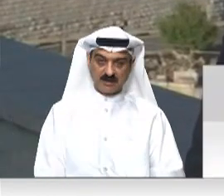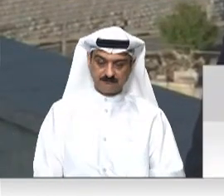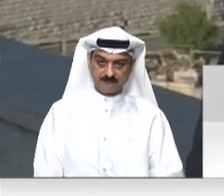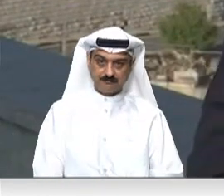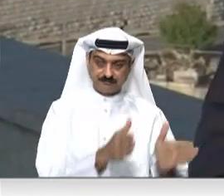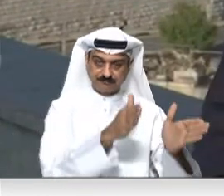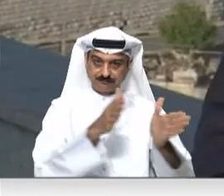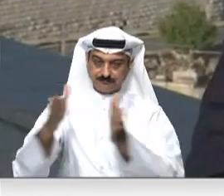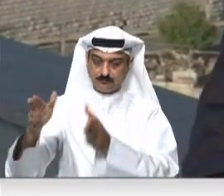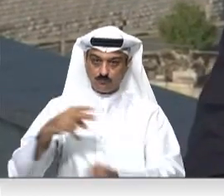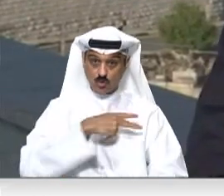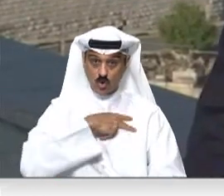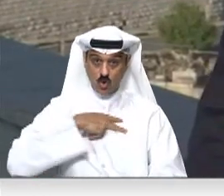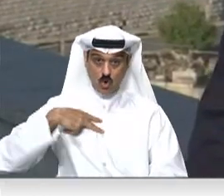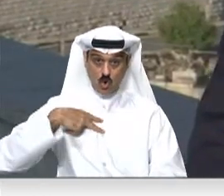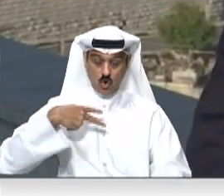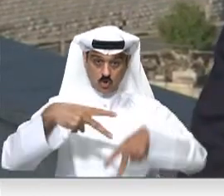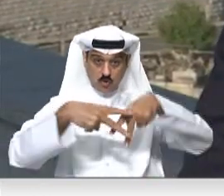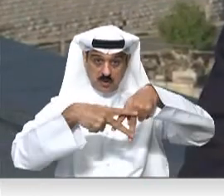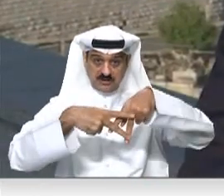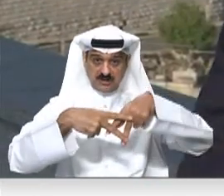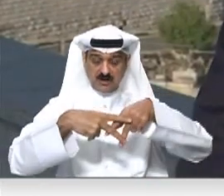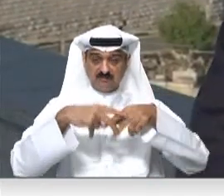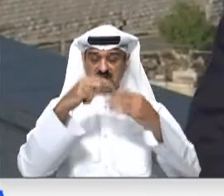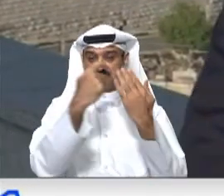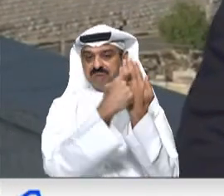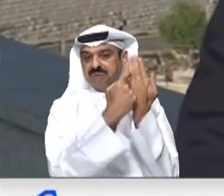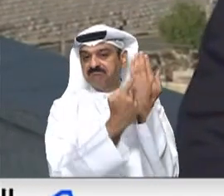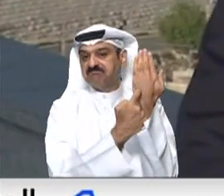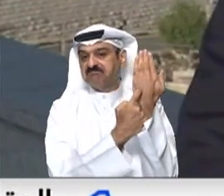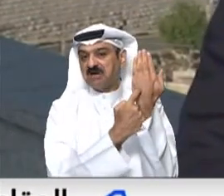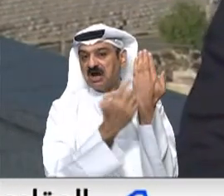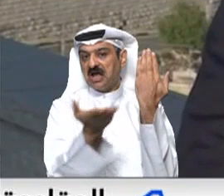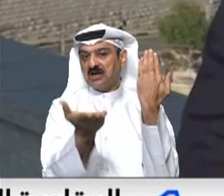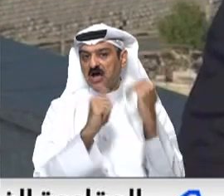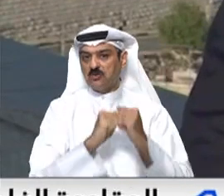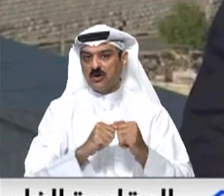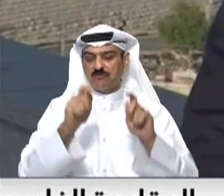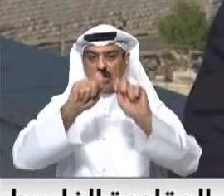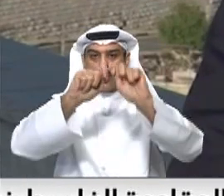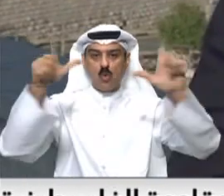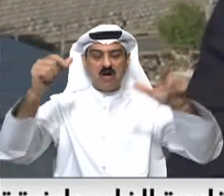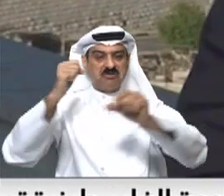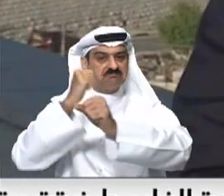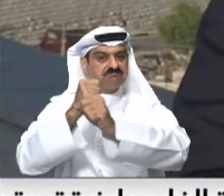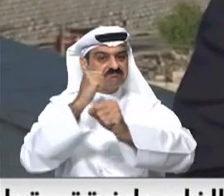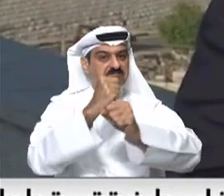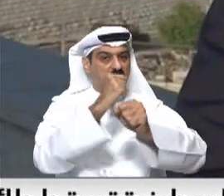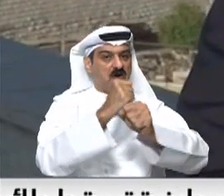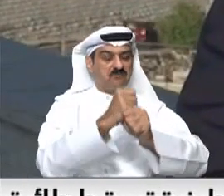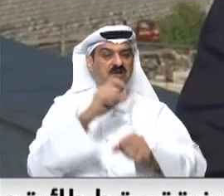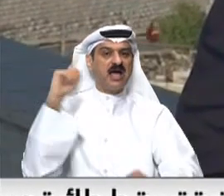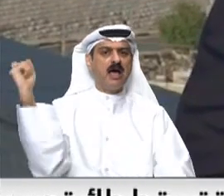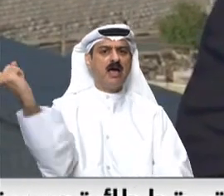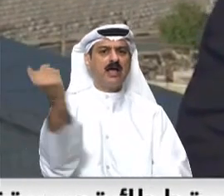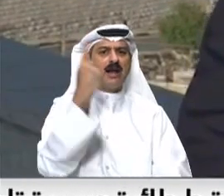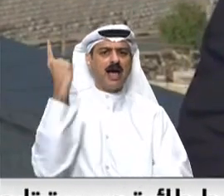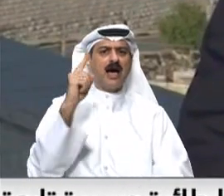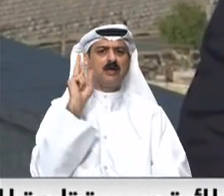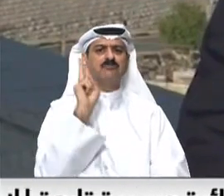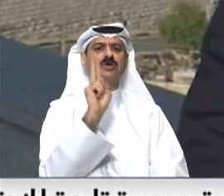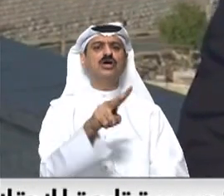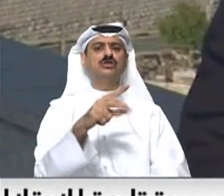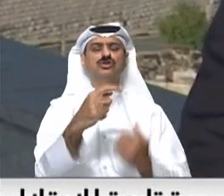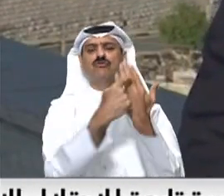الاحتلال ترى نفسها فوق القانون والشرعه الدوليه ويبدو ذلك جليا بافعالها على الارض مما ينهي اي حديث